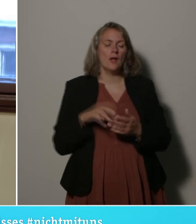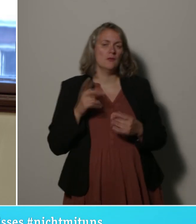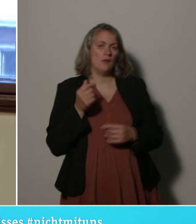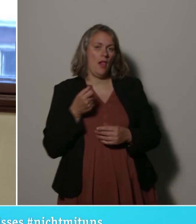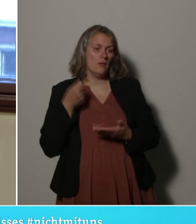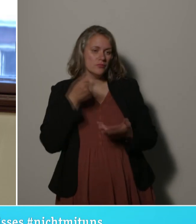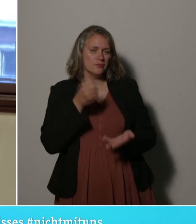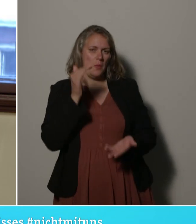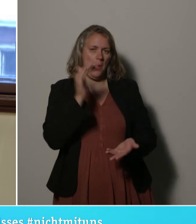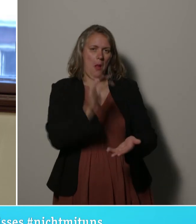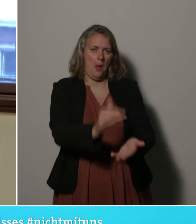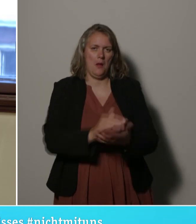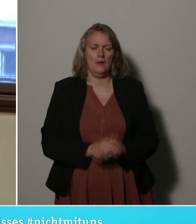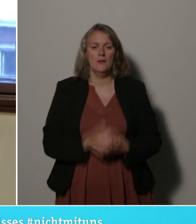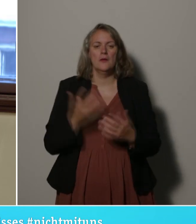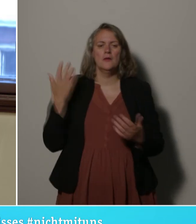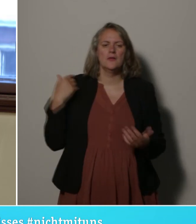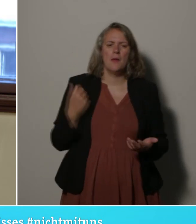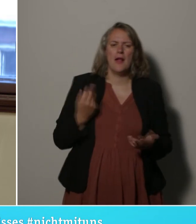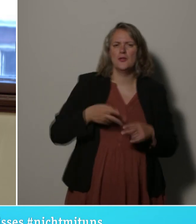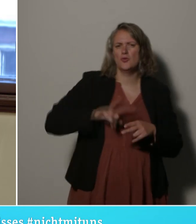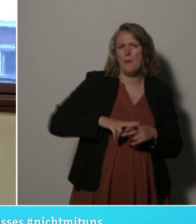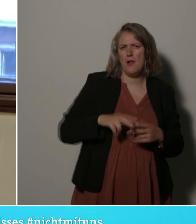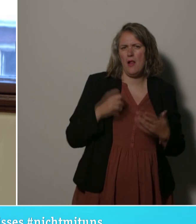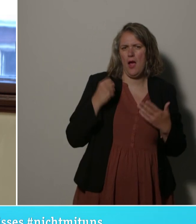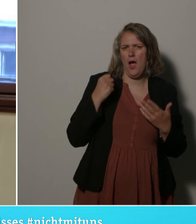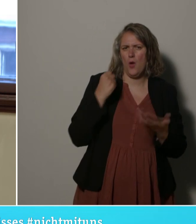bereit. So betrug der Haushaltsansatz im Doppelhaushalt